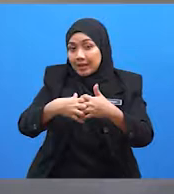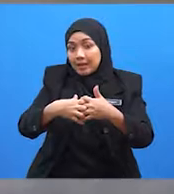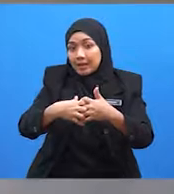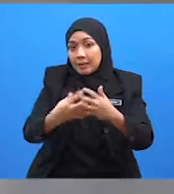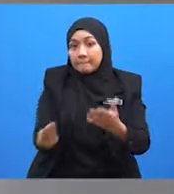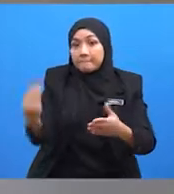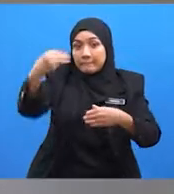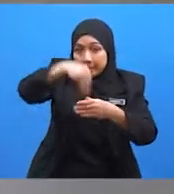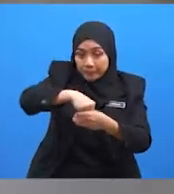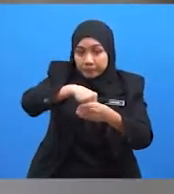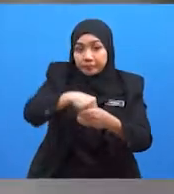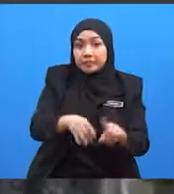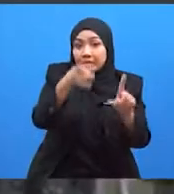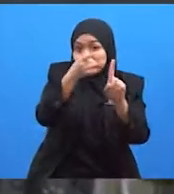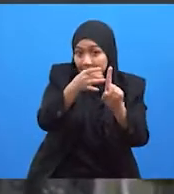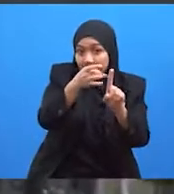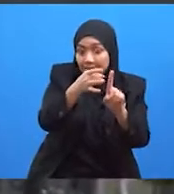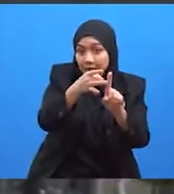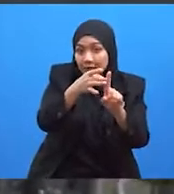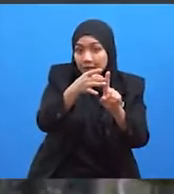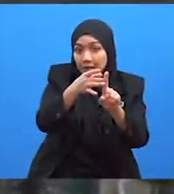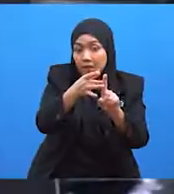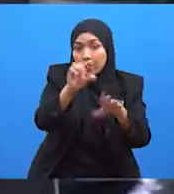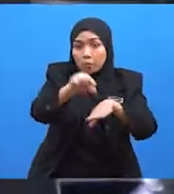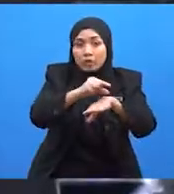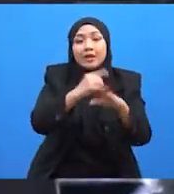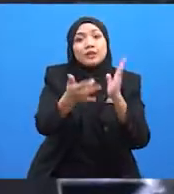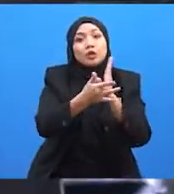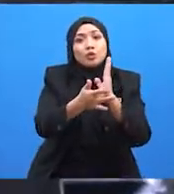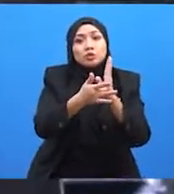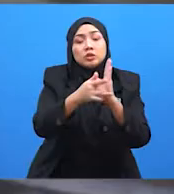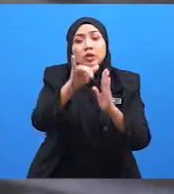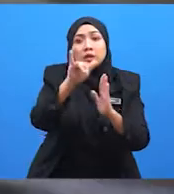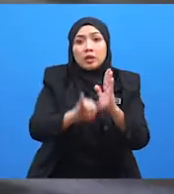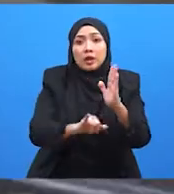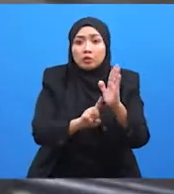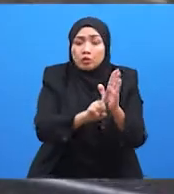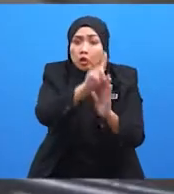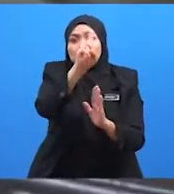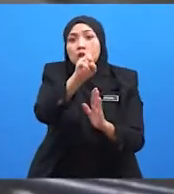tinggi untuk mengetin nenas berbanding menggunakan tenaga. tenaga manusia.